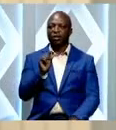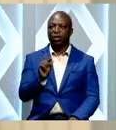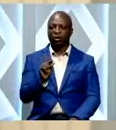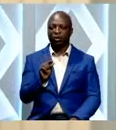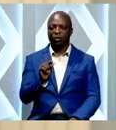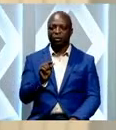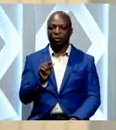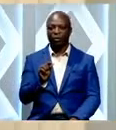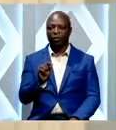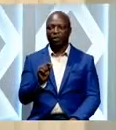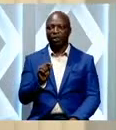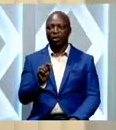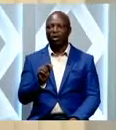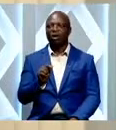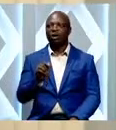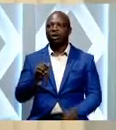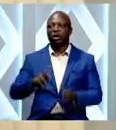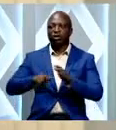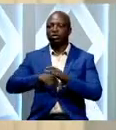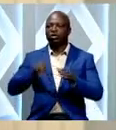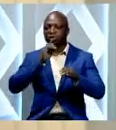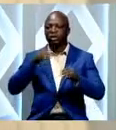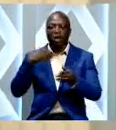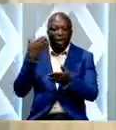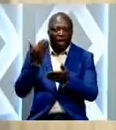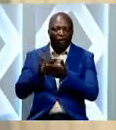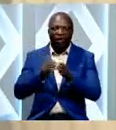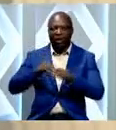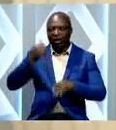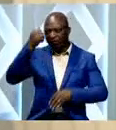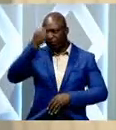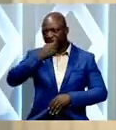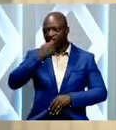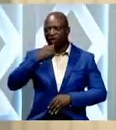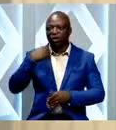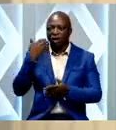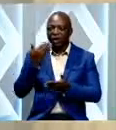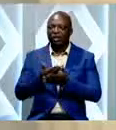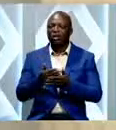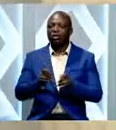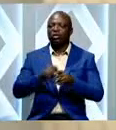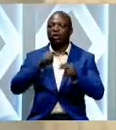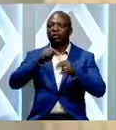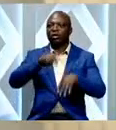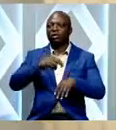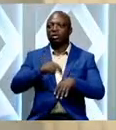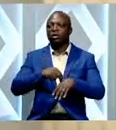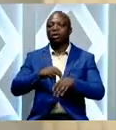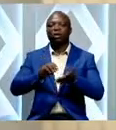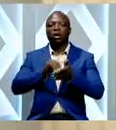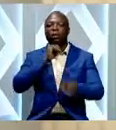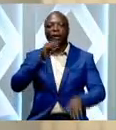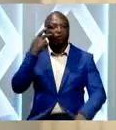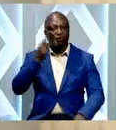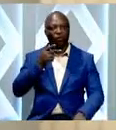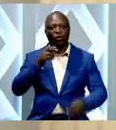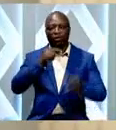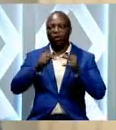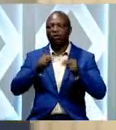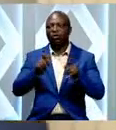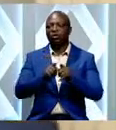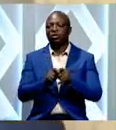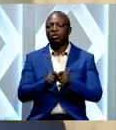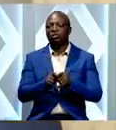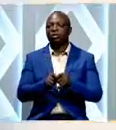en Afrique. Et les ressources qui ont atterri en Afrique ont atterri au niveau national. On ne les a pas vues au niveau territorial. Alors